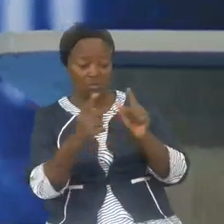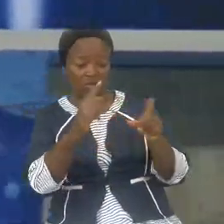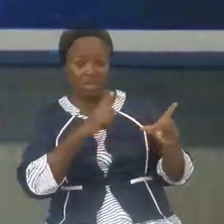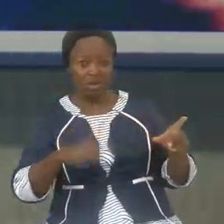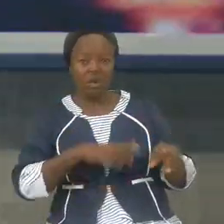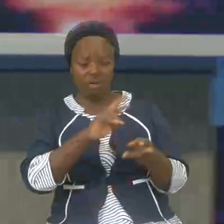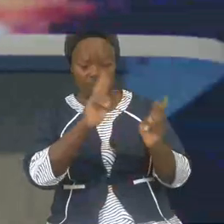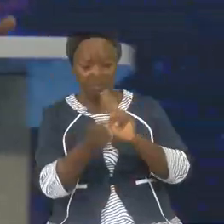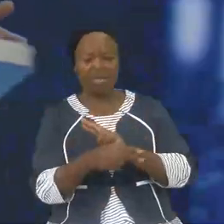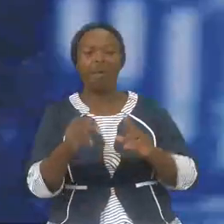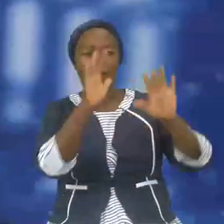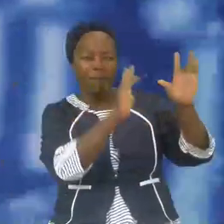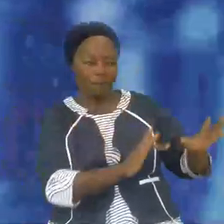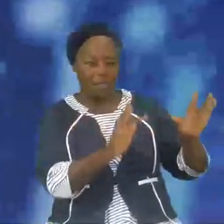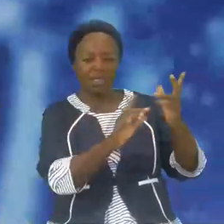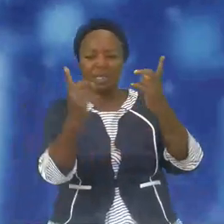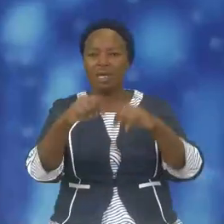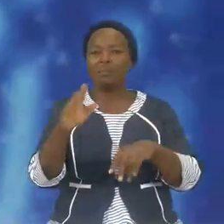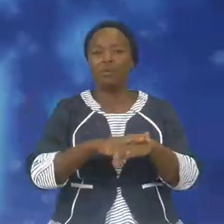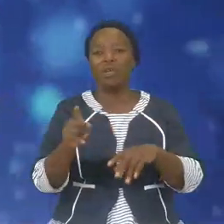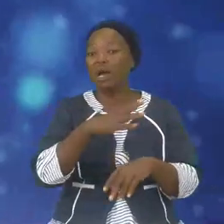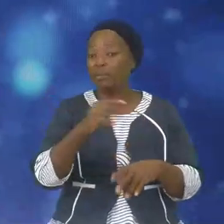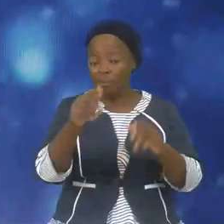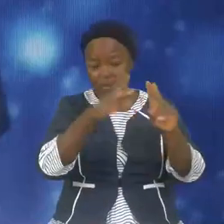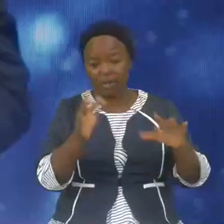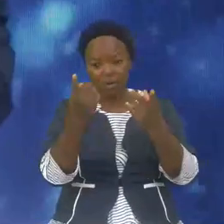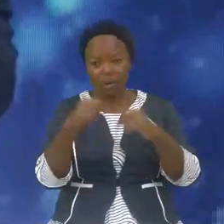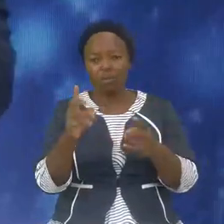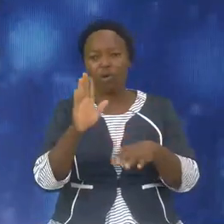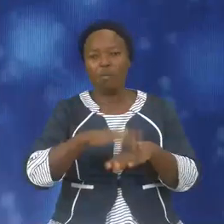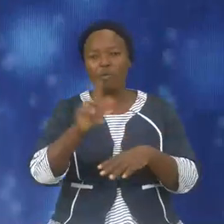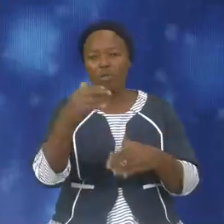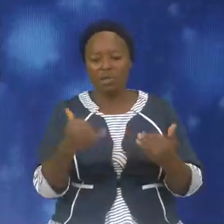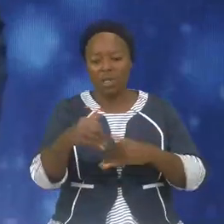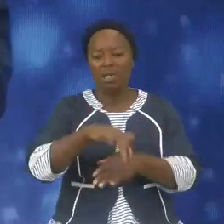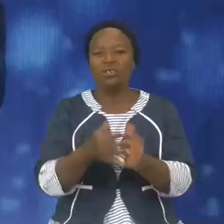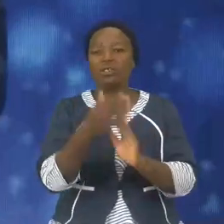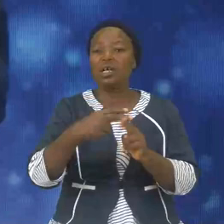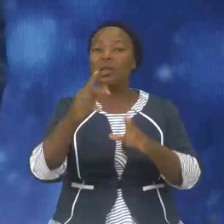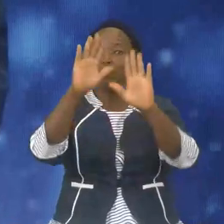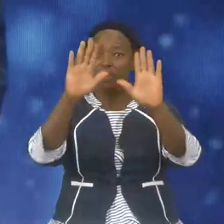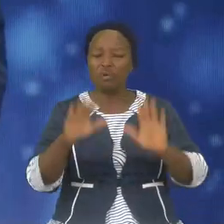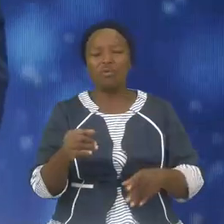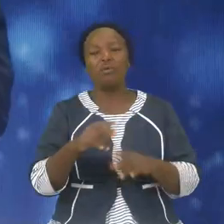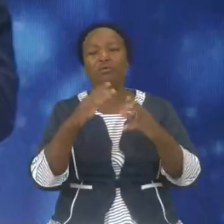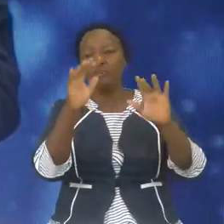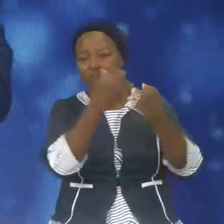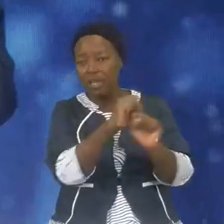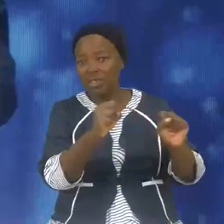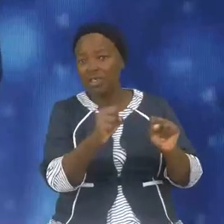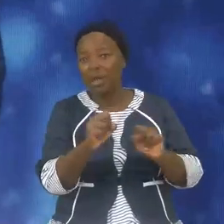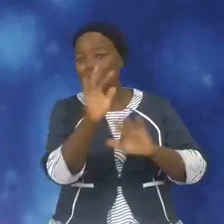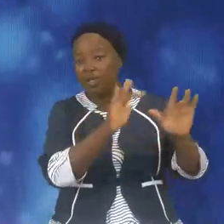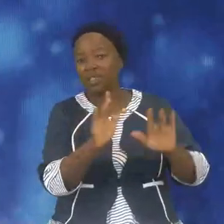s'est repenti, la miséricorde est tombée sur lui, la miséricorde viendra sur vous. Le miracle de